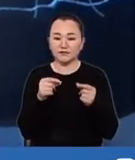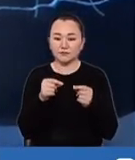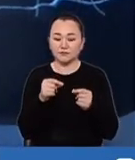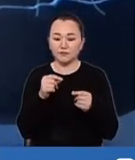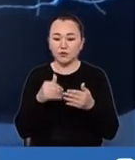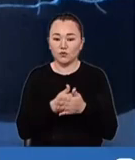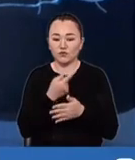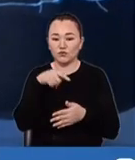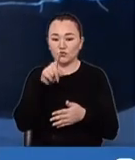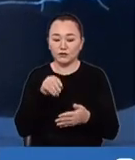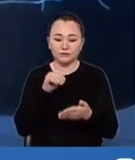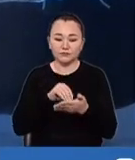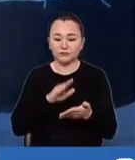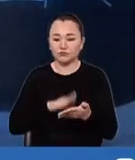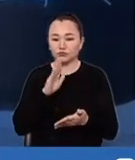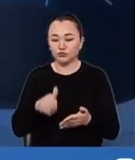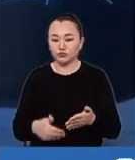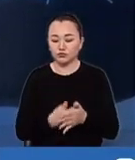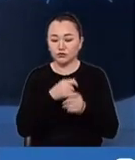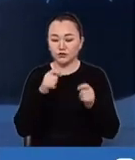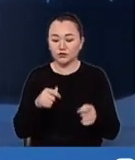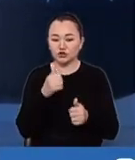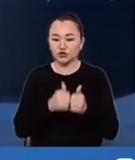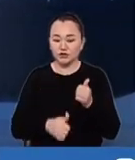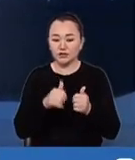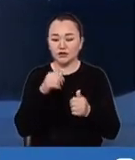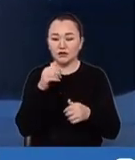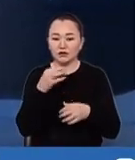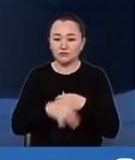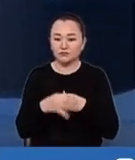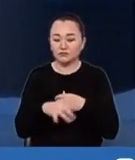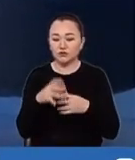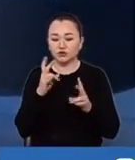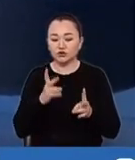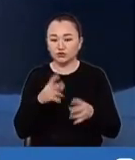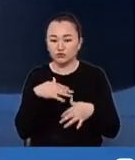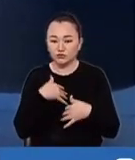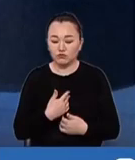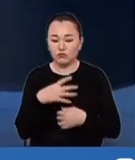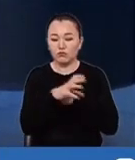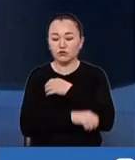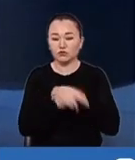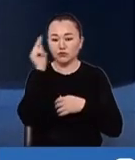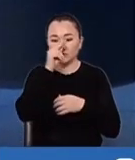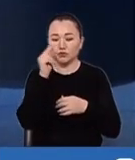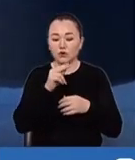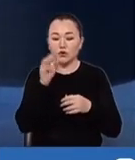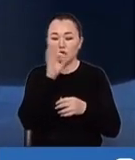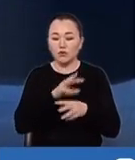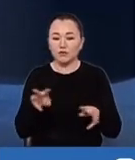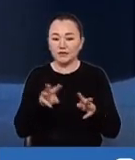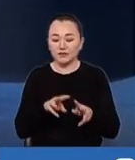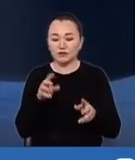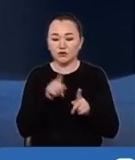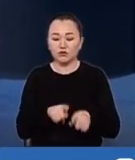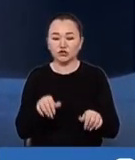мүмкін. Соңғы кезде мектеп оқушылары арасында жиілеп кеткен әлімжеттік пен қайғылы оқиғалардан кейін оқу-ағарту министрлігі осындай